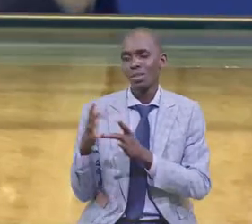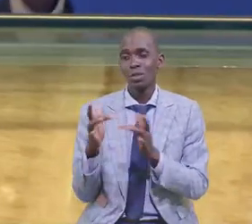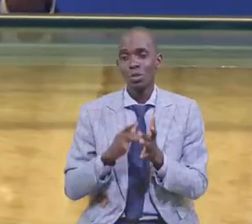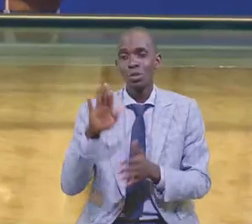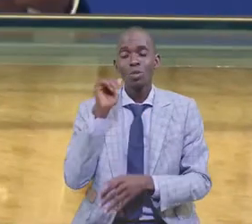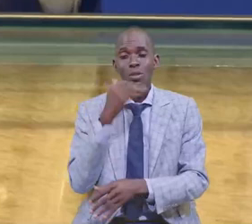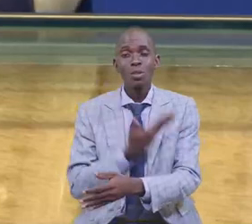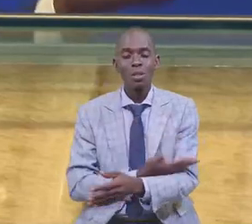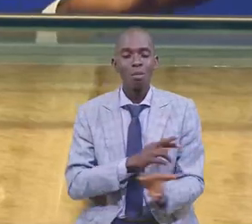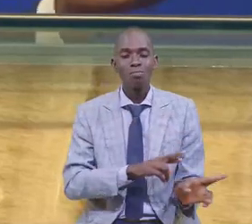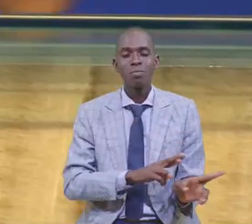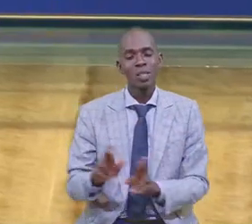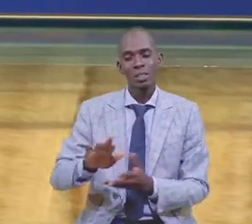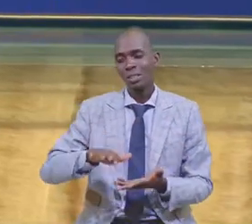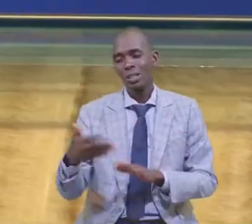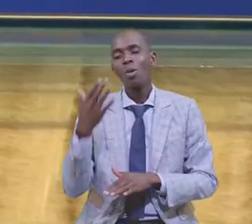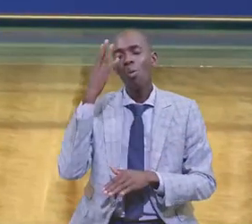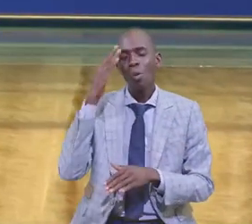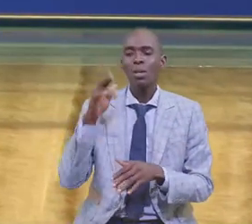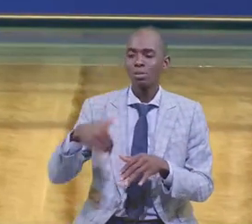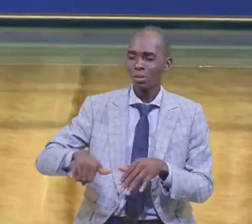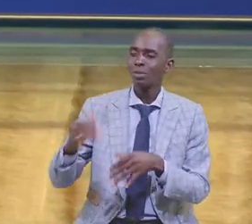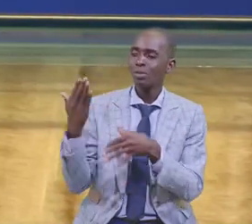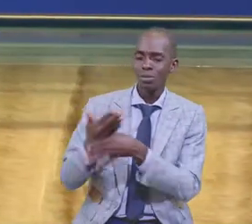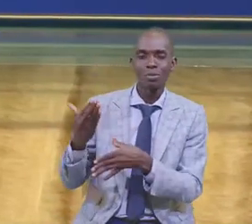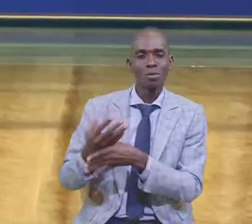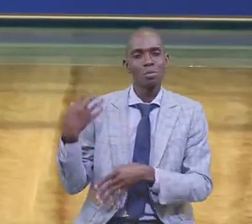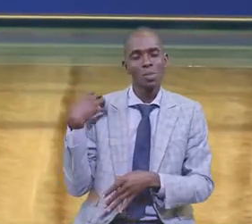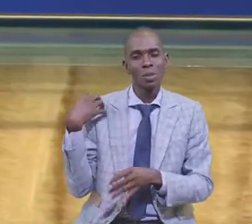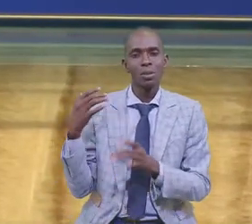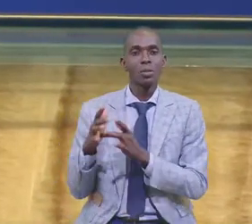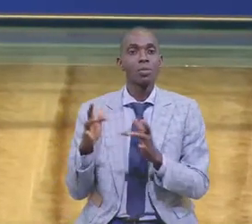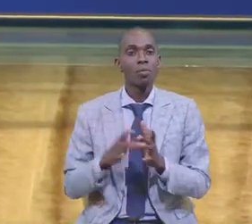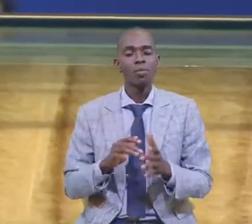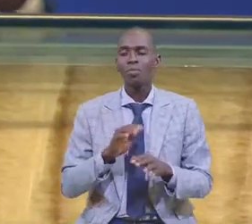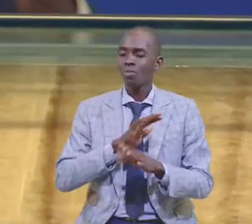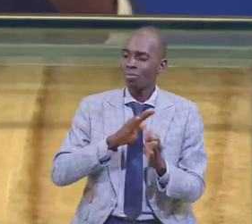est morte. Donc, pourquoi encore importuner? Pourquoi encore déranger le maître?